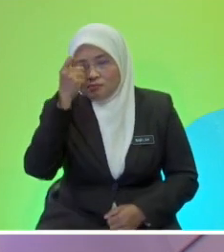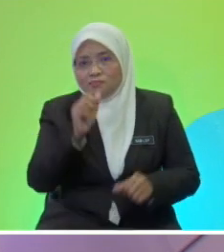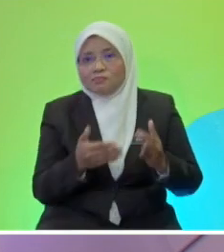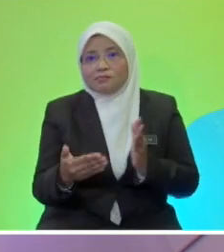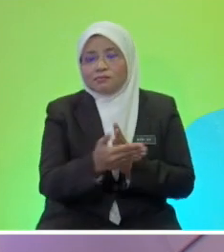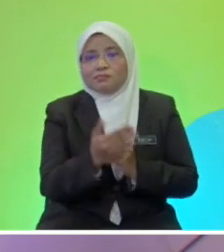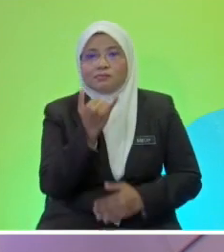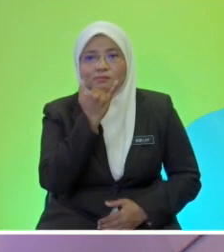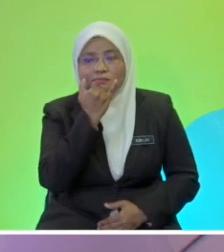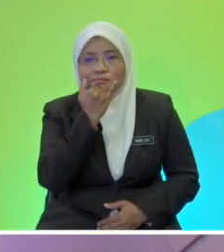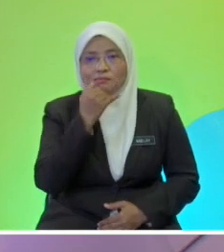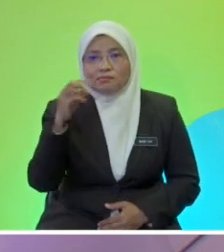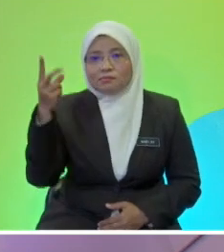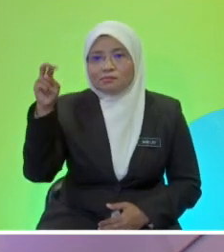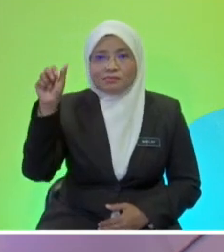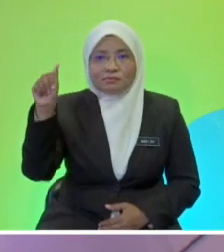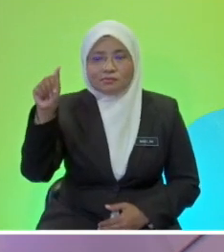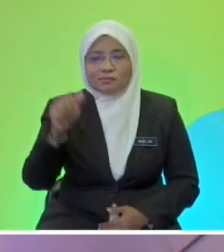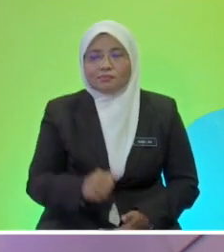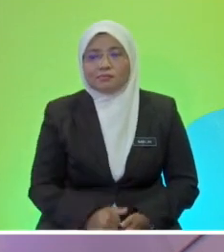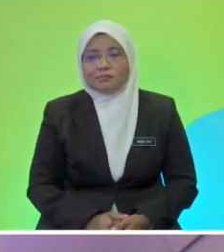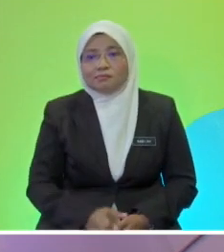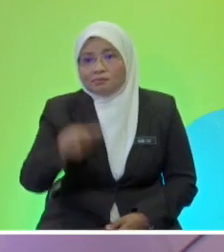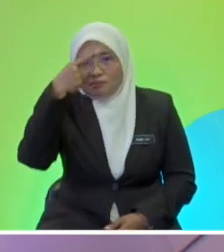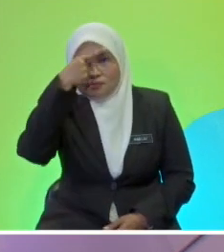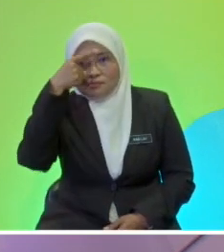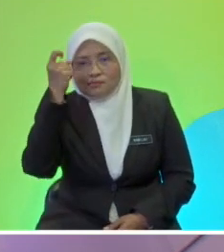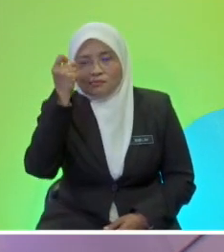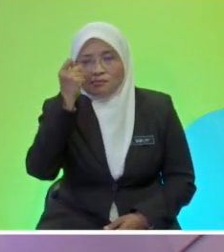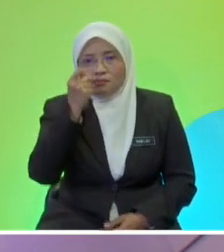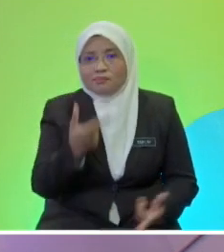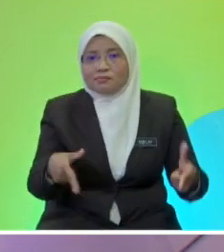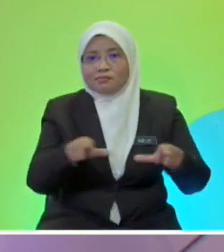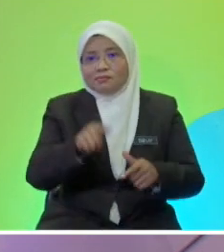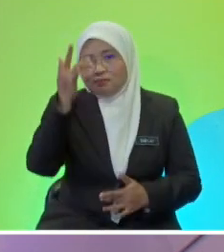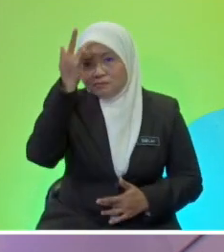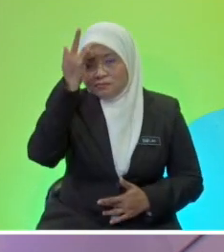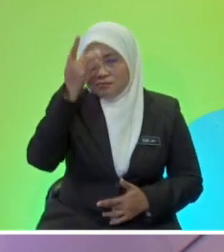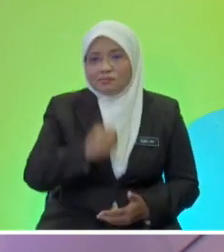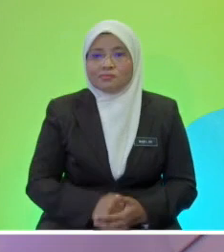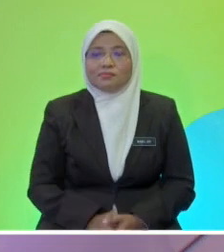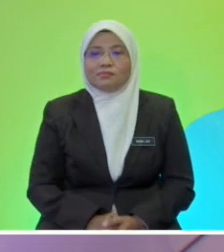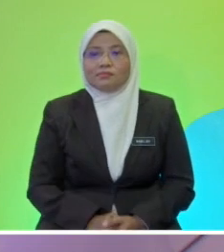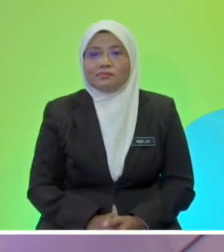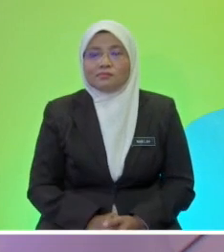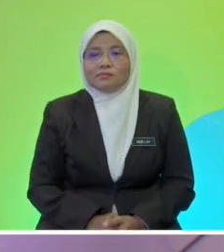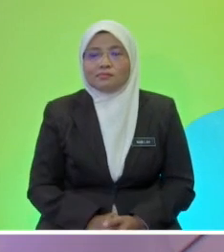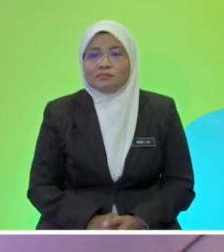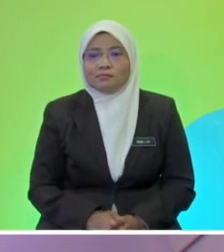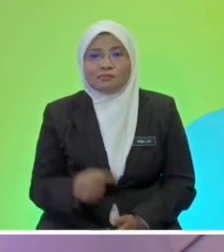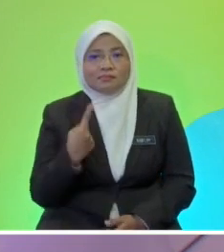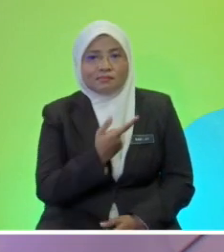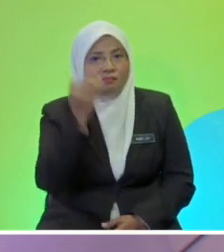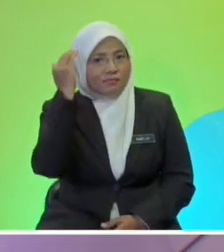tadi secara Rawa secara spontan tadi yang tersusun yang menyebabkan berlaku Penyakit ini ah Oke dan kita tahu juga